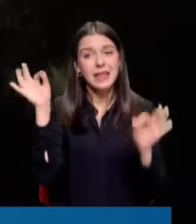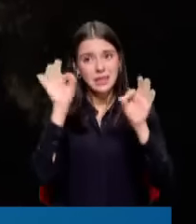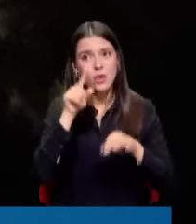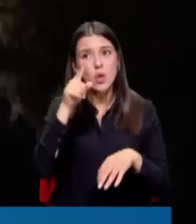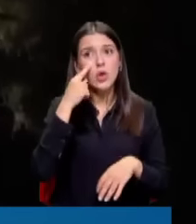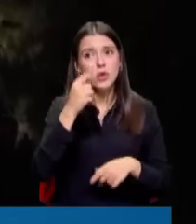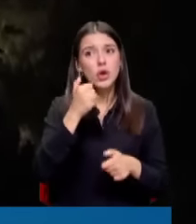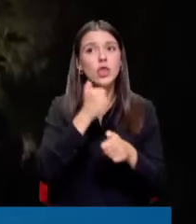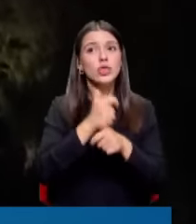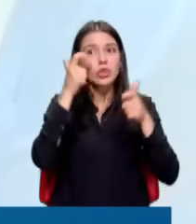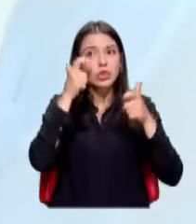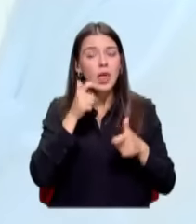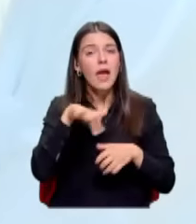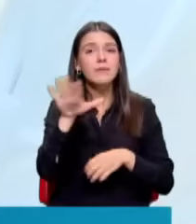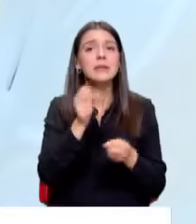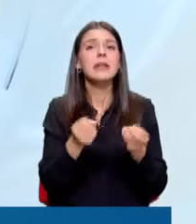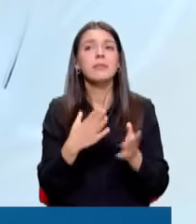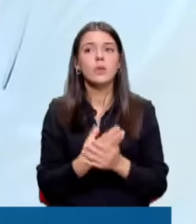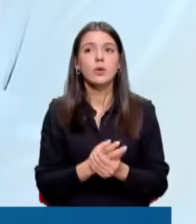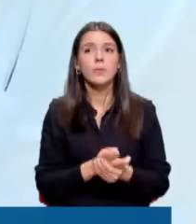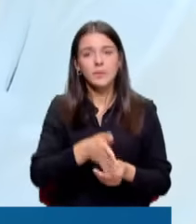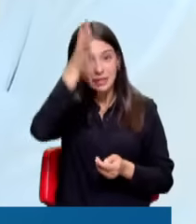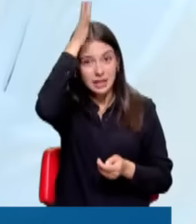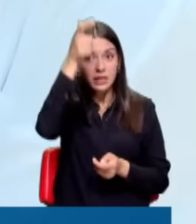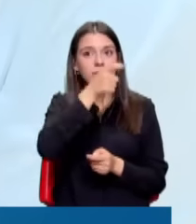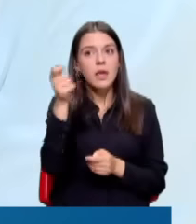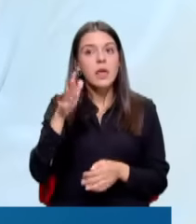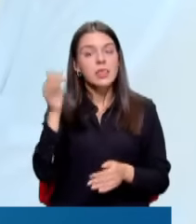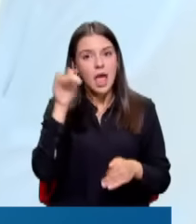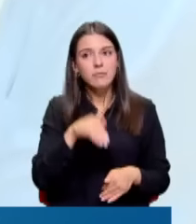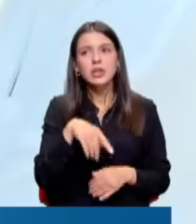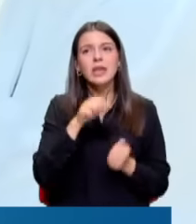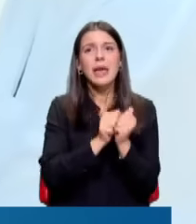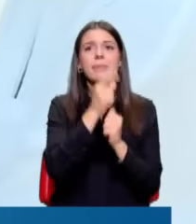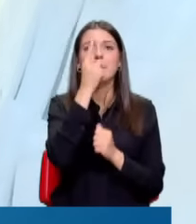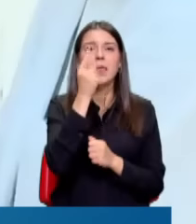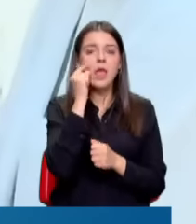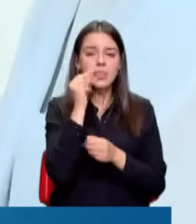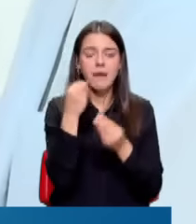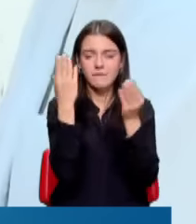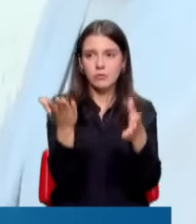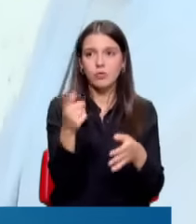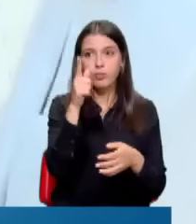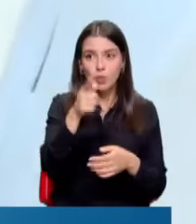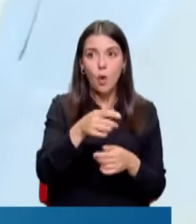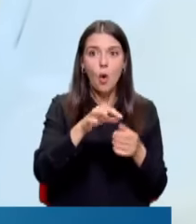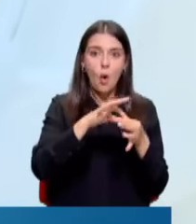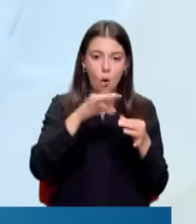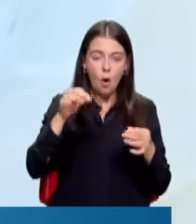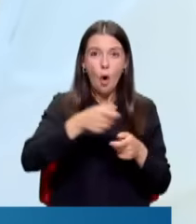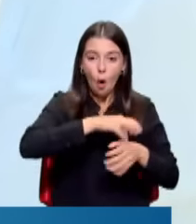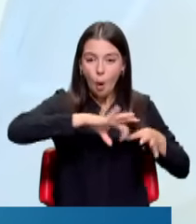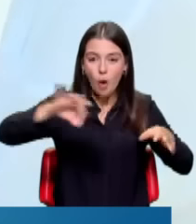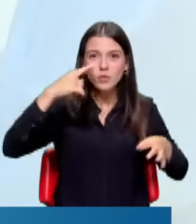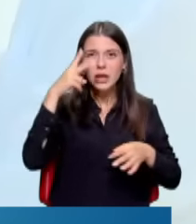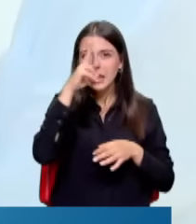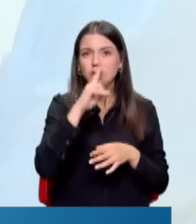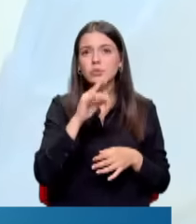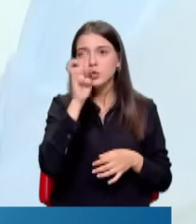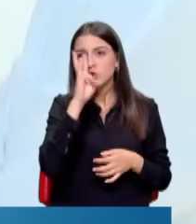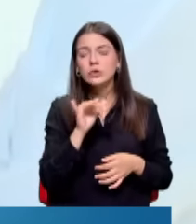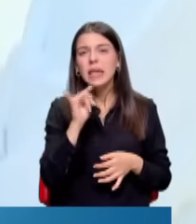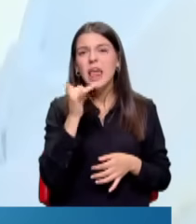de ekipler yetersizdi. Kardeşim itfaiye vermiş, yanına bir tane adam vermiş. O hortum 150-200 kilo. 300